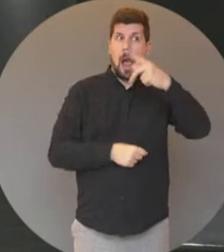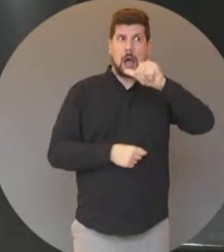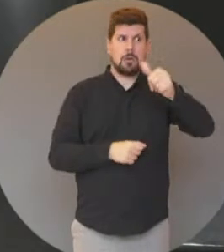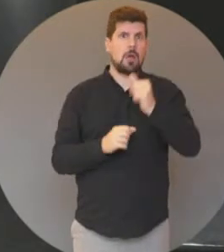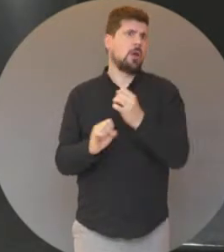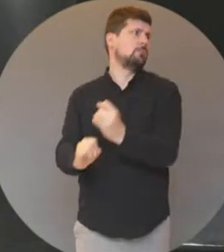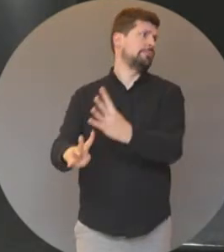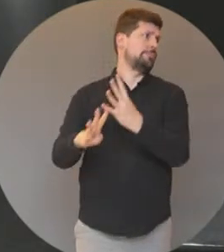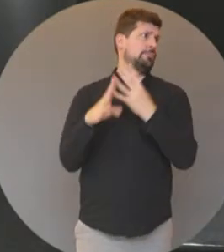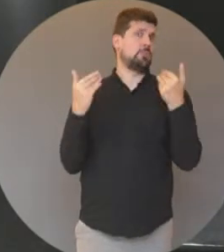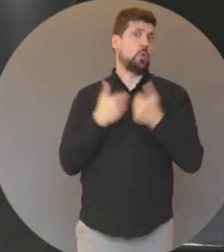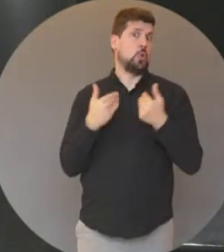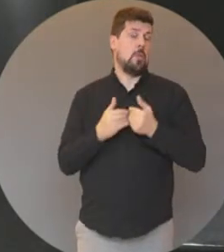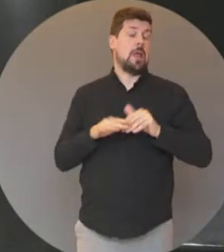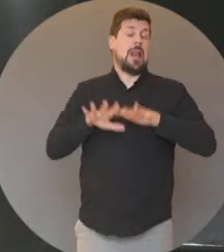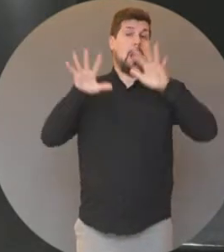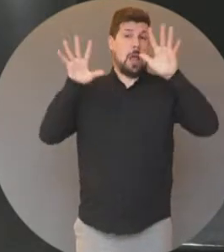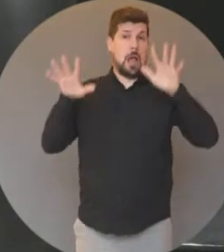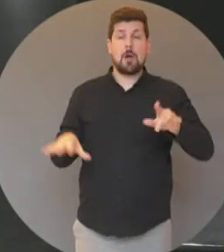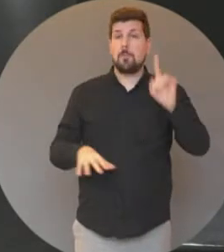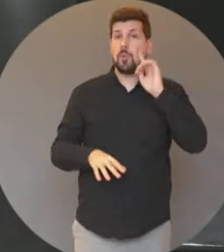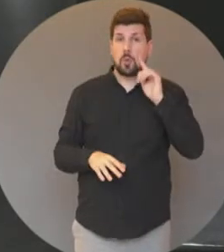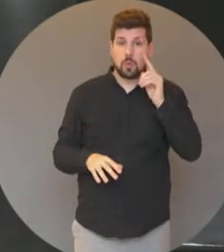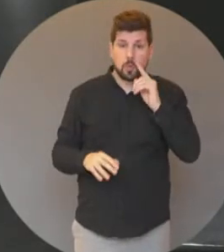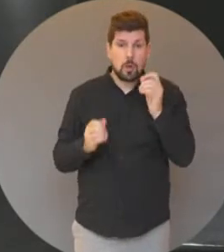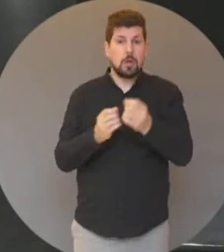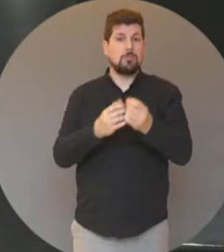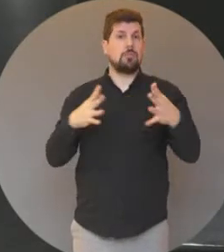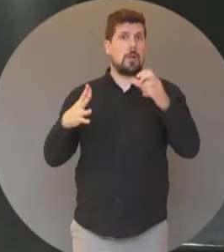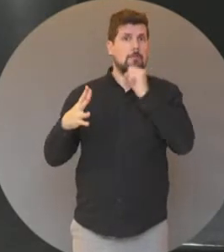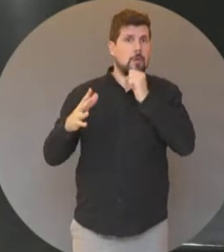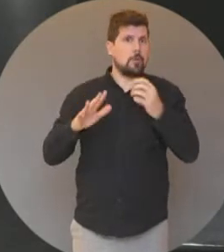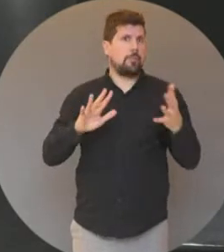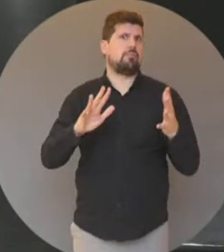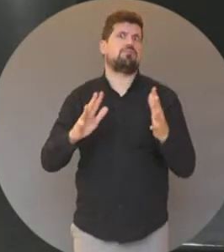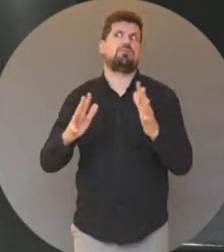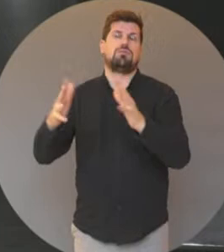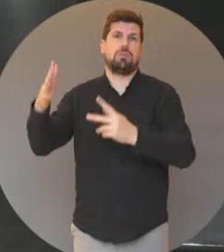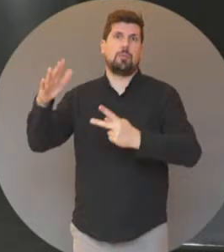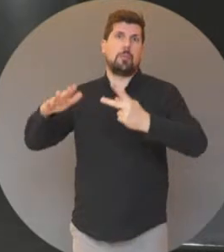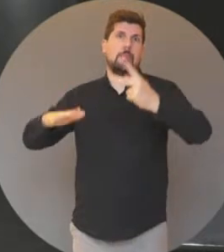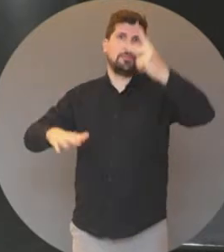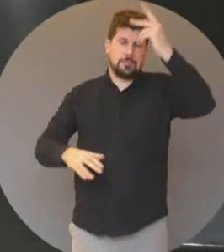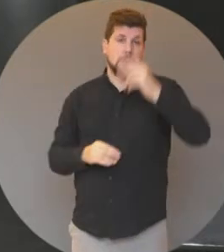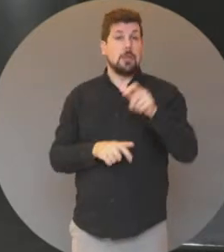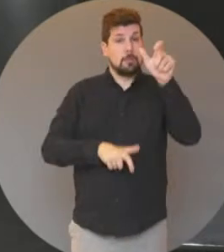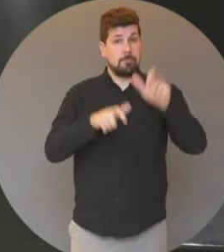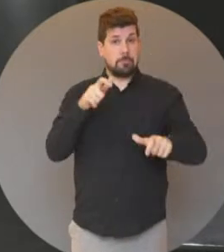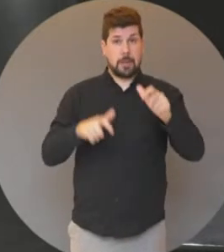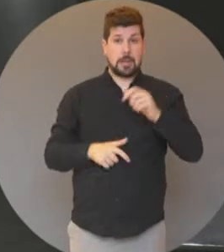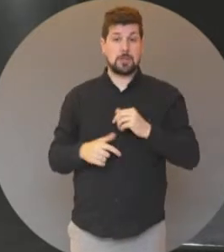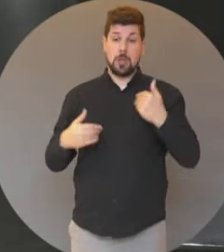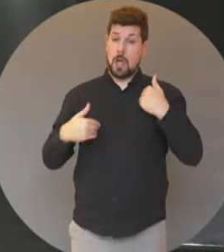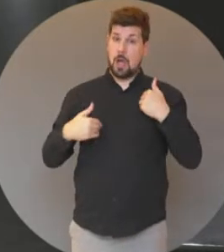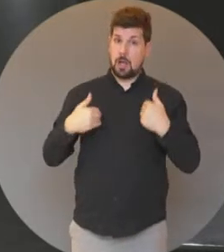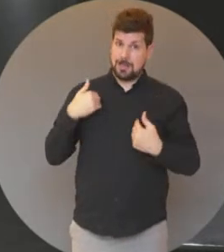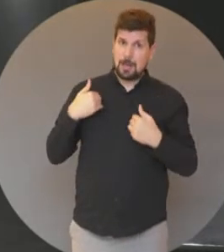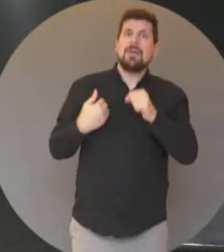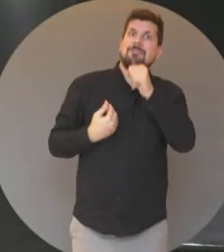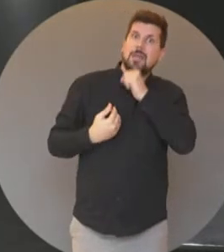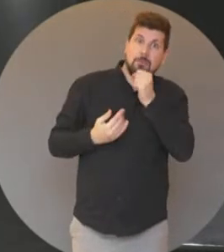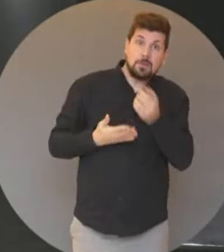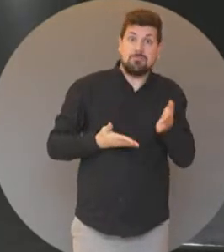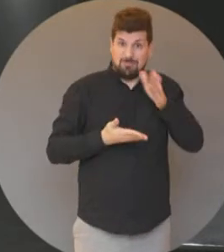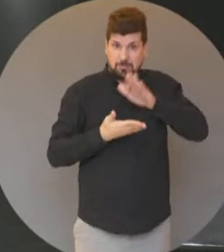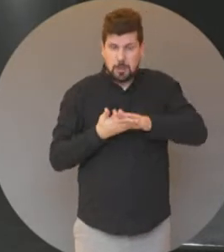tenues des difficultés qu'on a compte tenu du vieillissement de la population compte tenu des personnes handicapées vieillissantes tenue d'un meilleur repérage